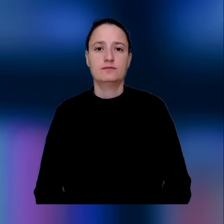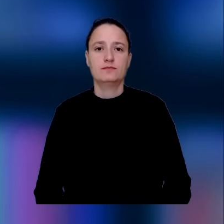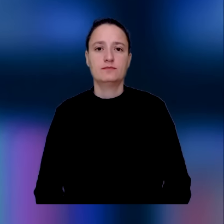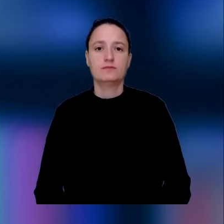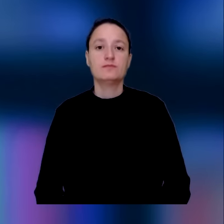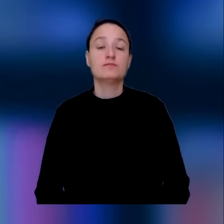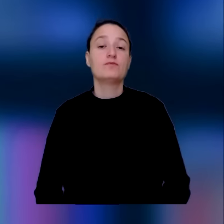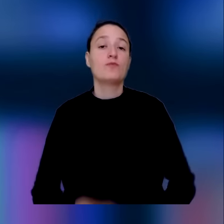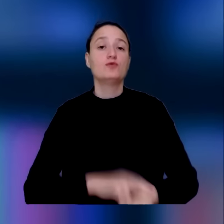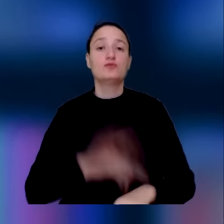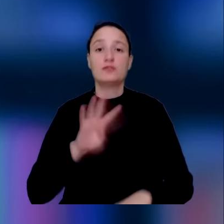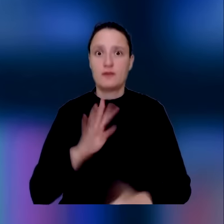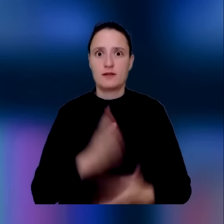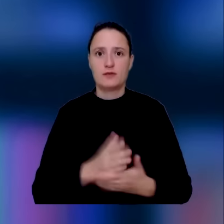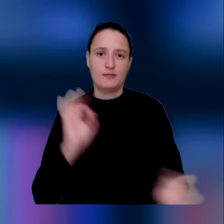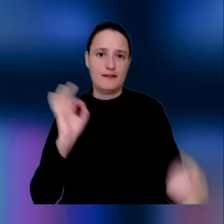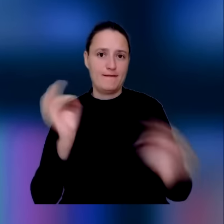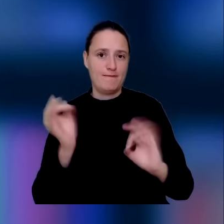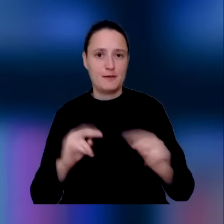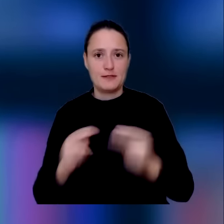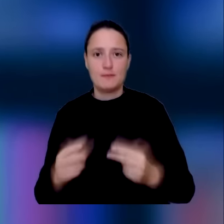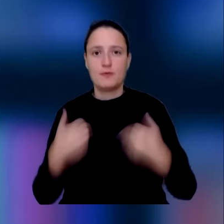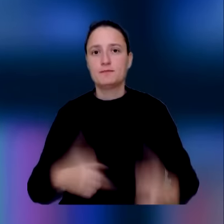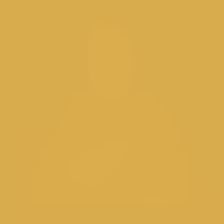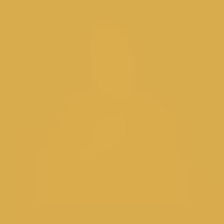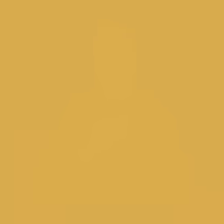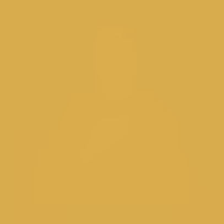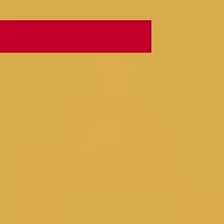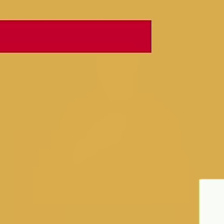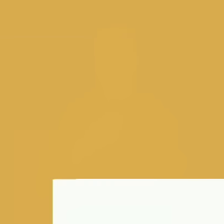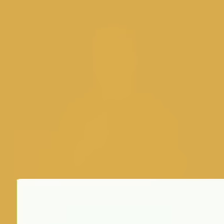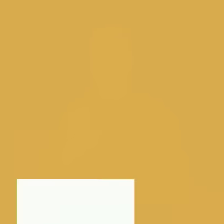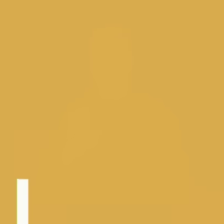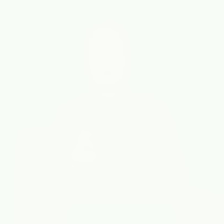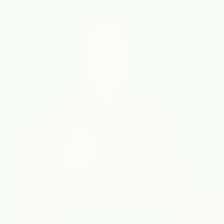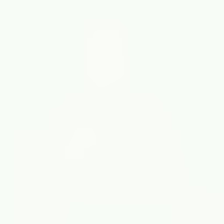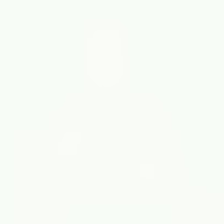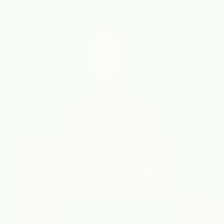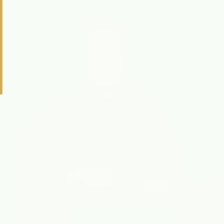Minęła 16, czas na serwis informacyjny. Natalia Rzeźniczak, witam i zapraszam.